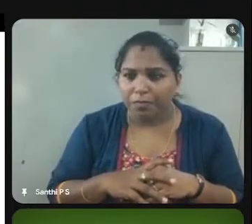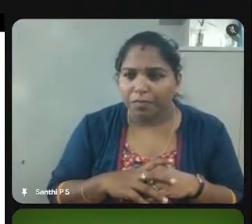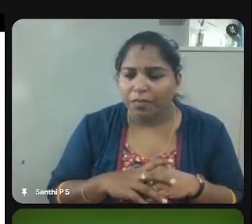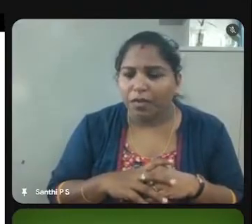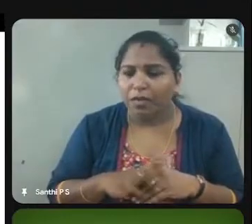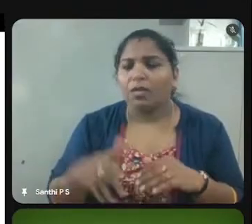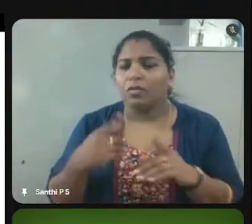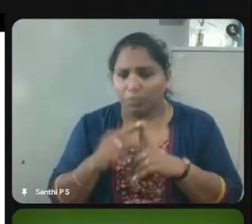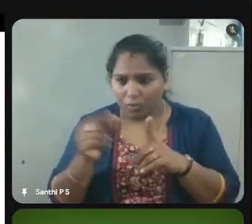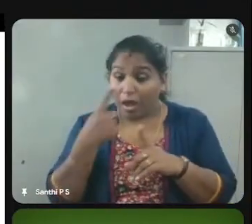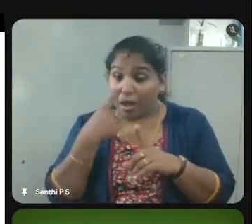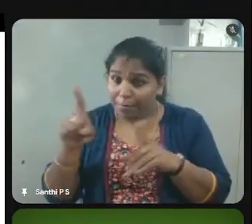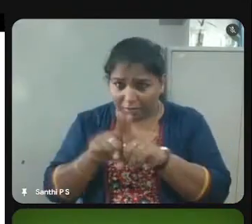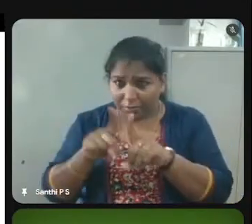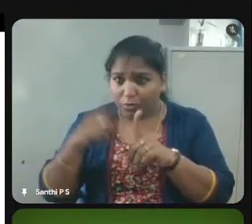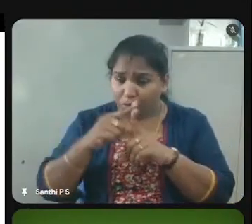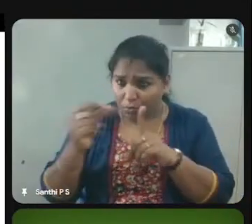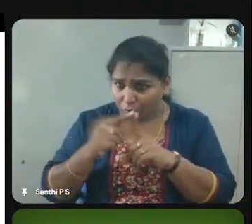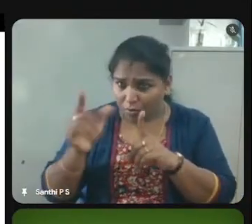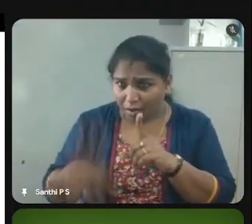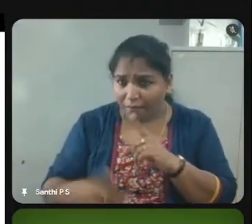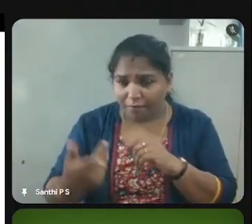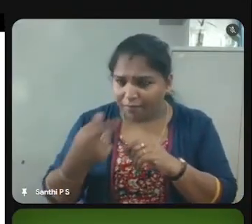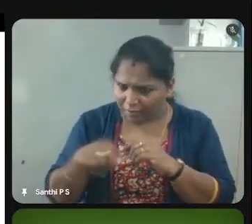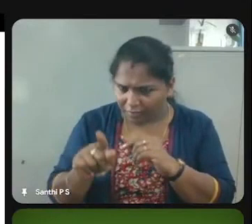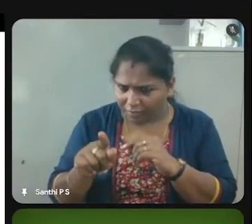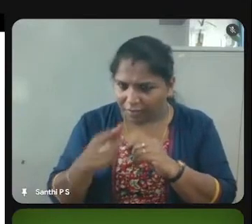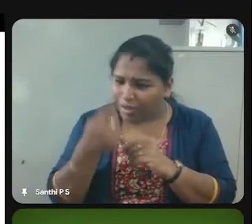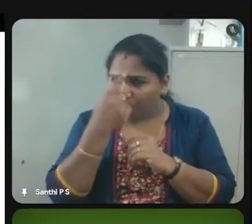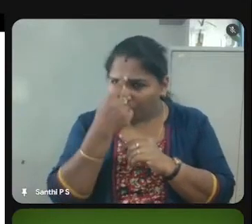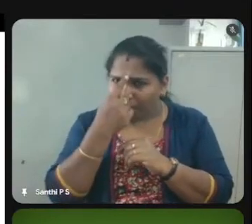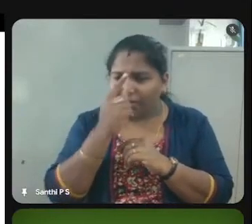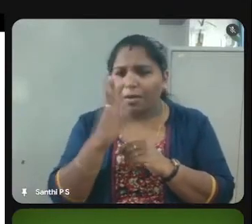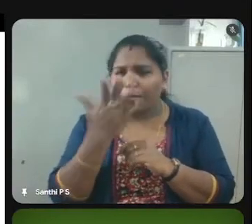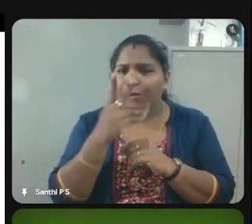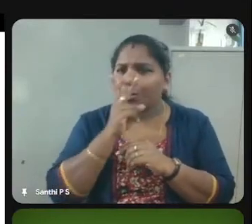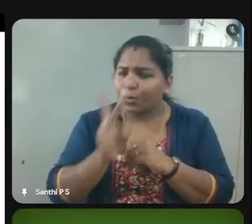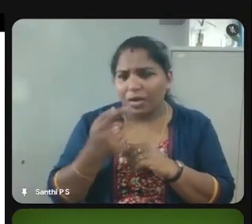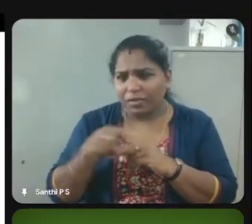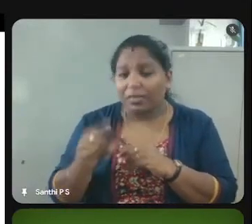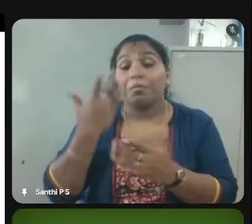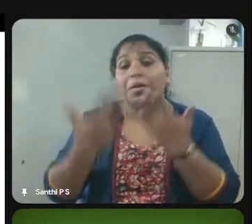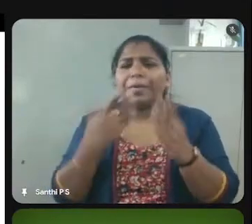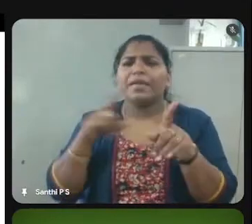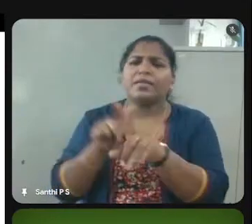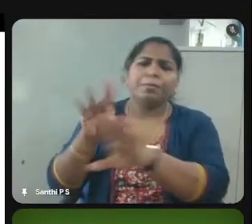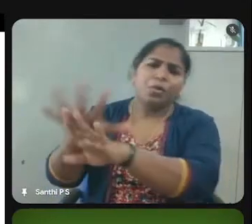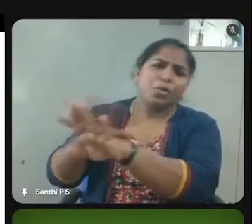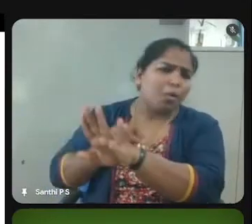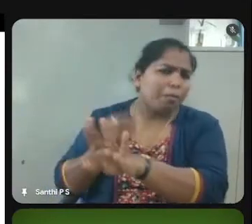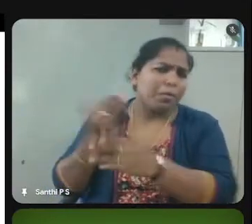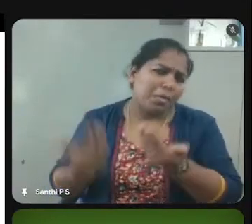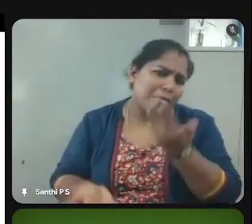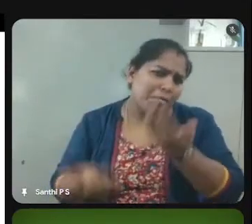ഞാൻ ചെയ്യാറുണ്ടോന്നാ? നമ്മളാണെങ്കിലും അത് ചെയ്യാറില്ലേ? അപ്പം നമ്മൾ ചെയ്യുന്നതും ചിലപ്പോ കണ്ടിട്ടായിരിക്കാം അവള് ചെയ്യുന്നത്.